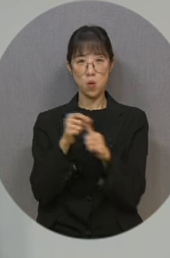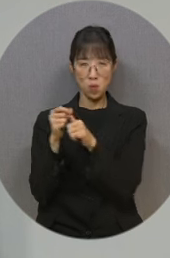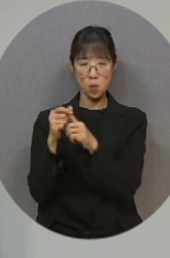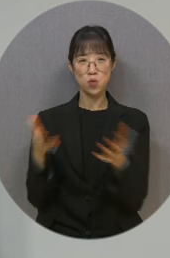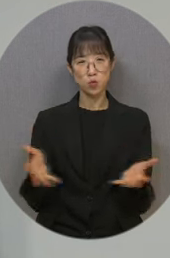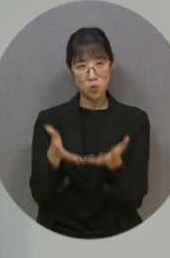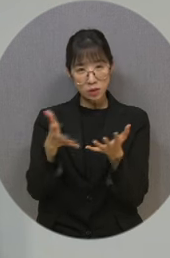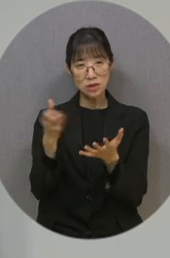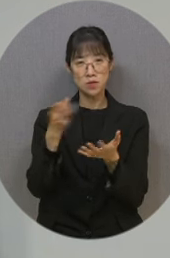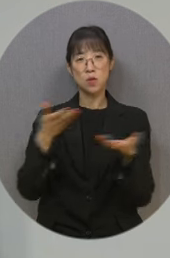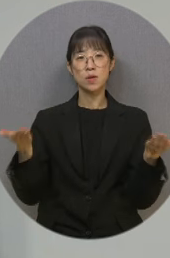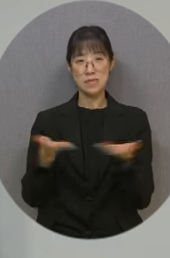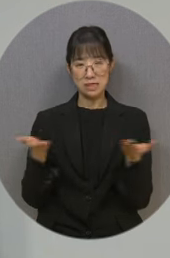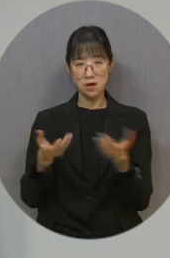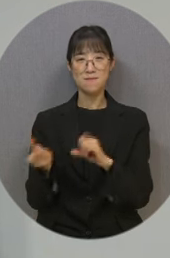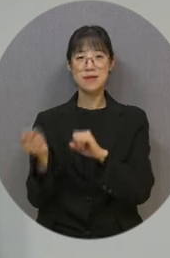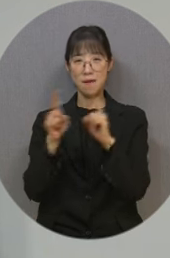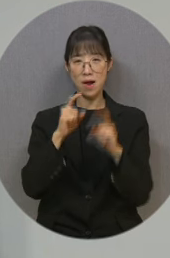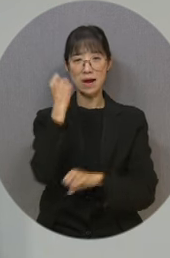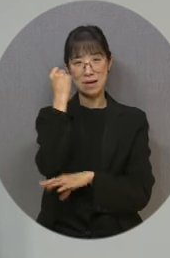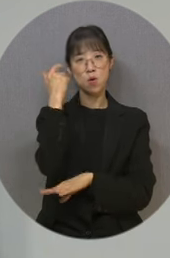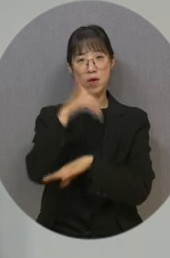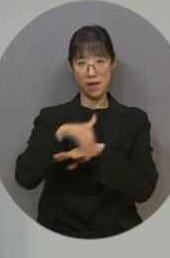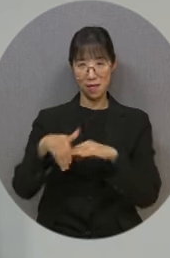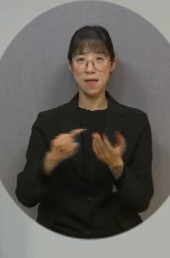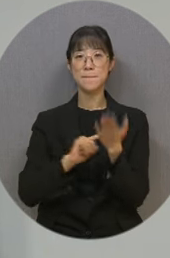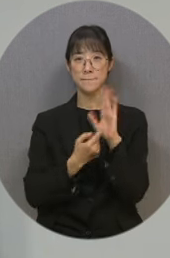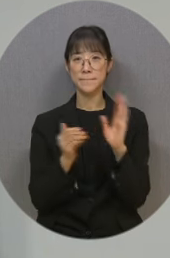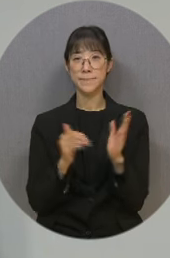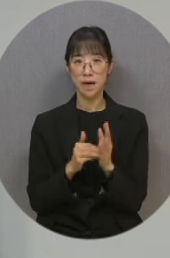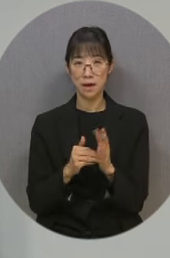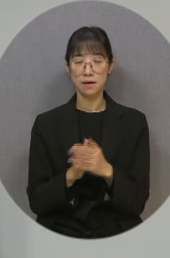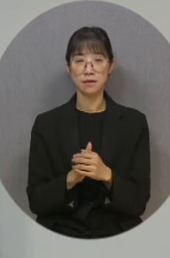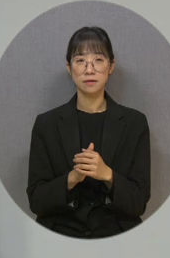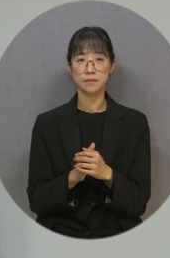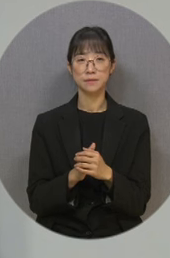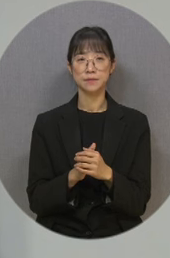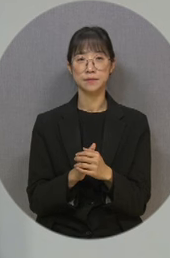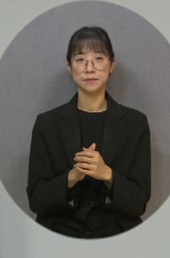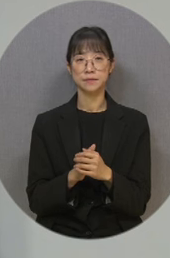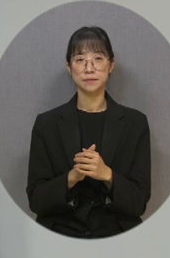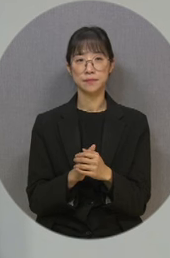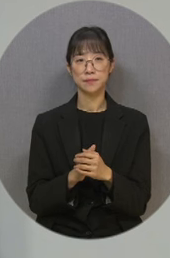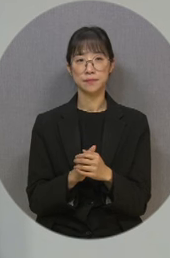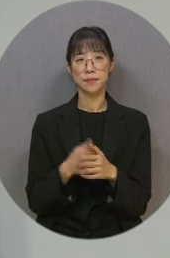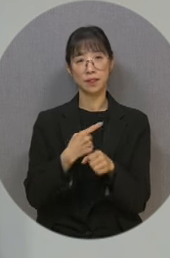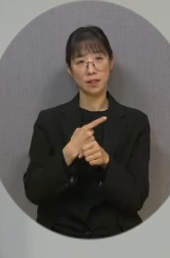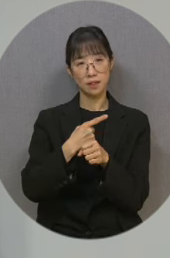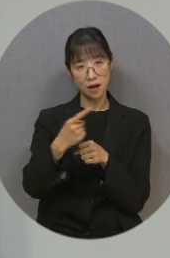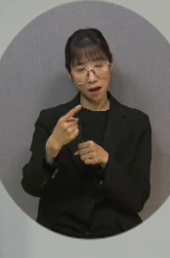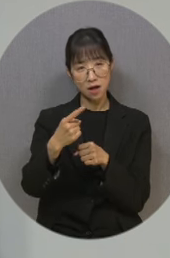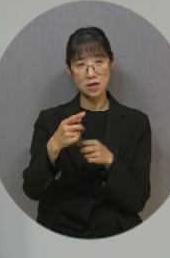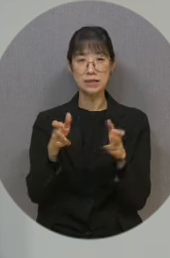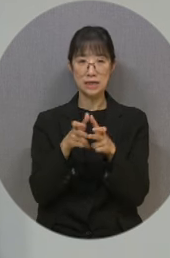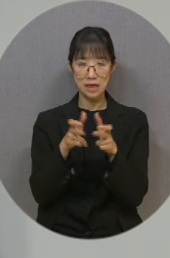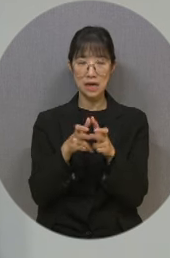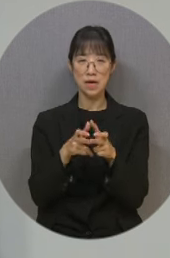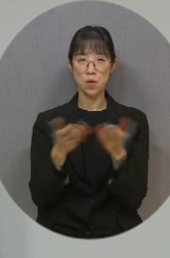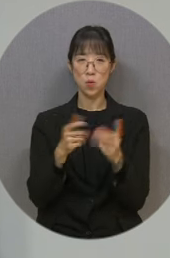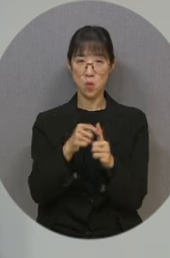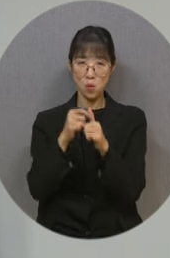및 직업 재활 기본 계획이 발표가 됐습니다 어 내년도 장애인 고용